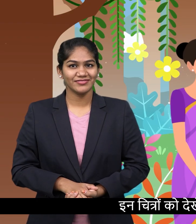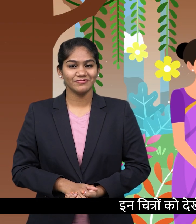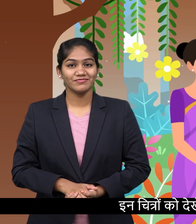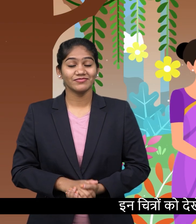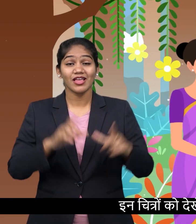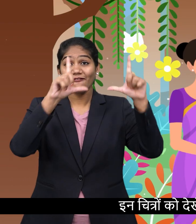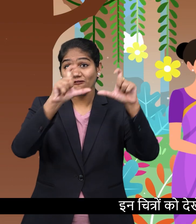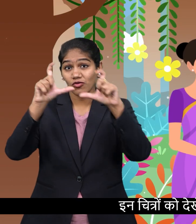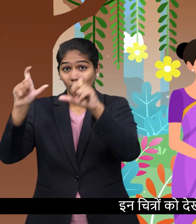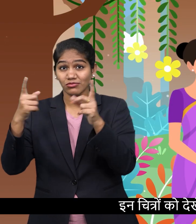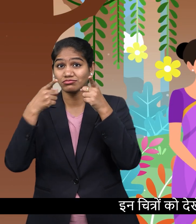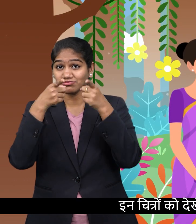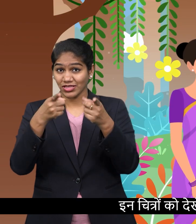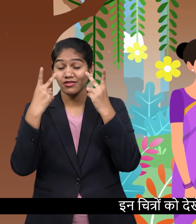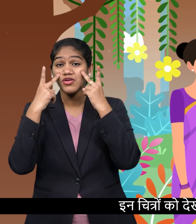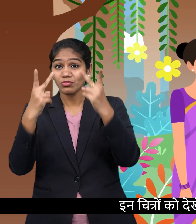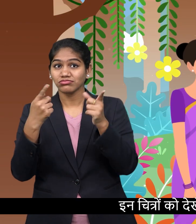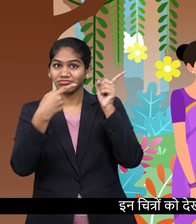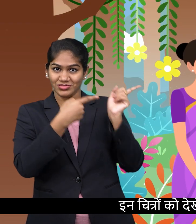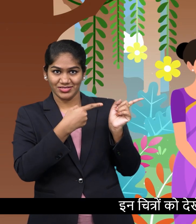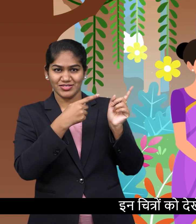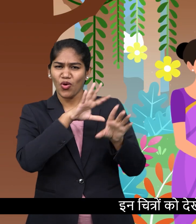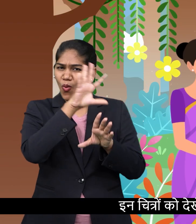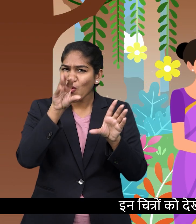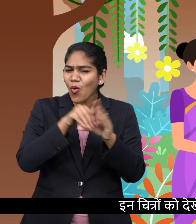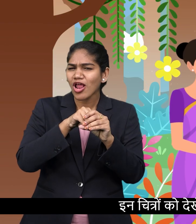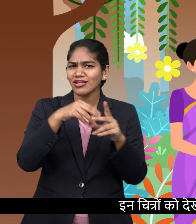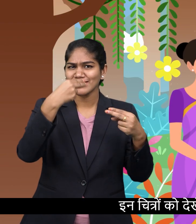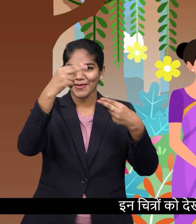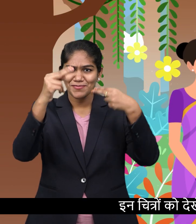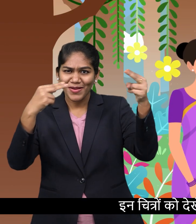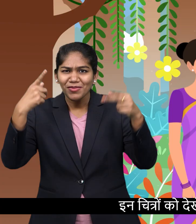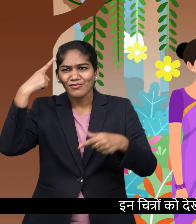इन चित्रों को देखें और सभी नामों को अपने दिमाग में रखें।